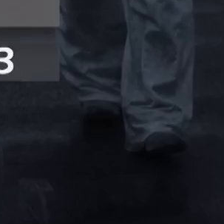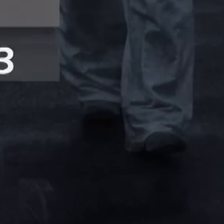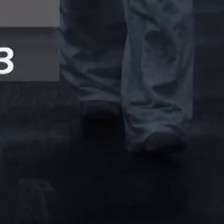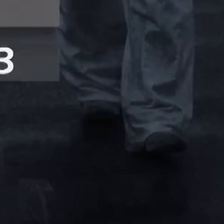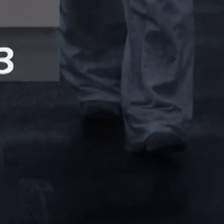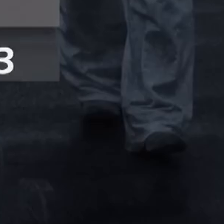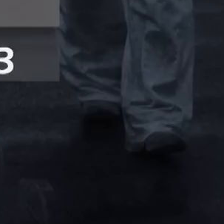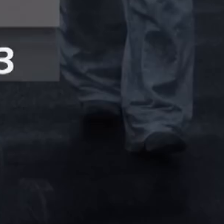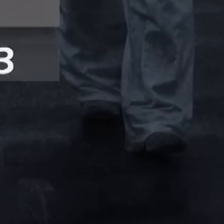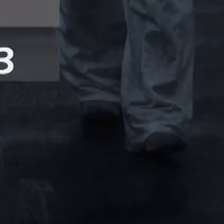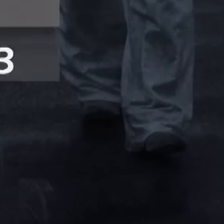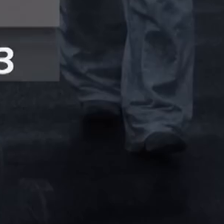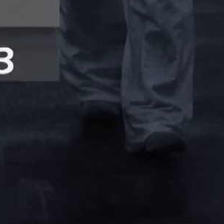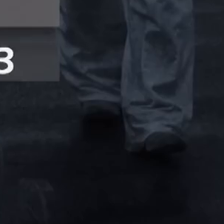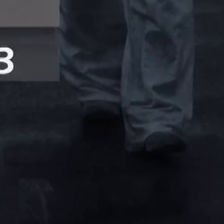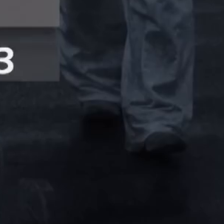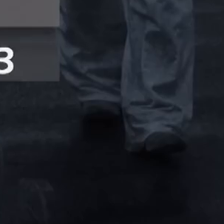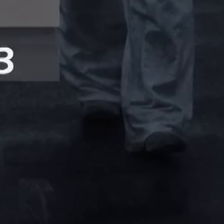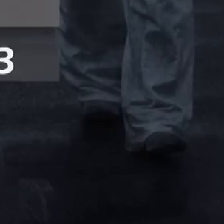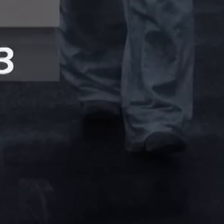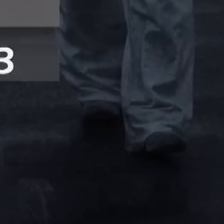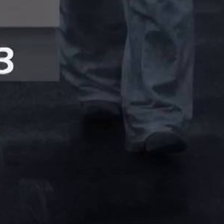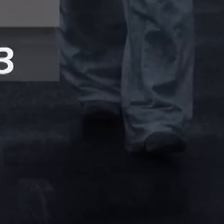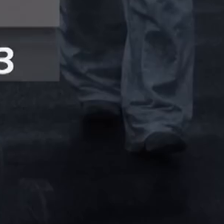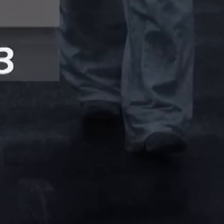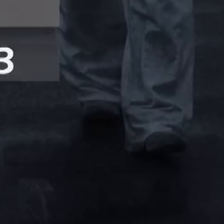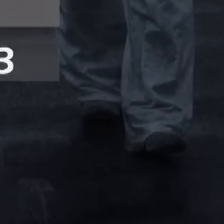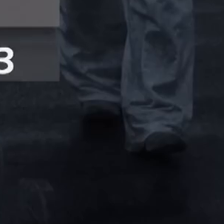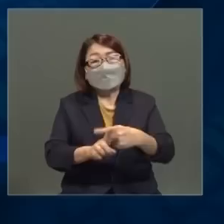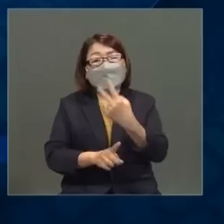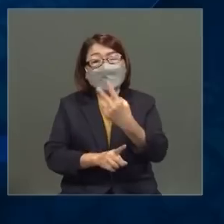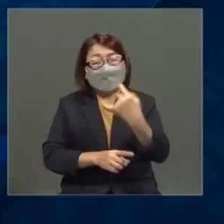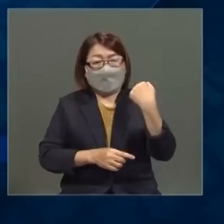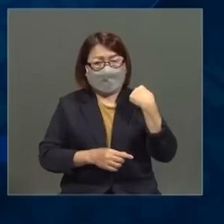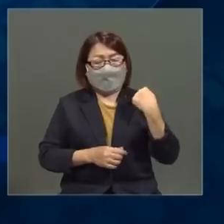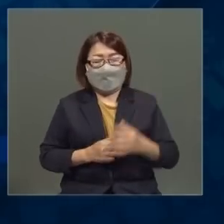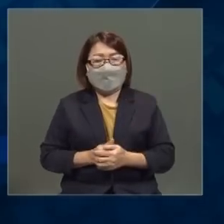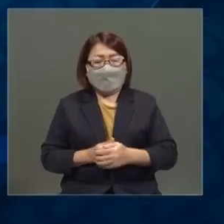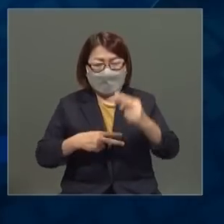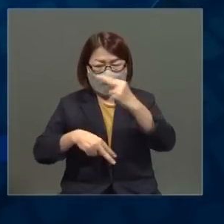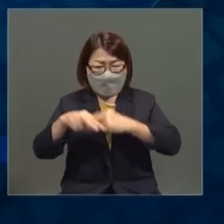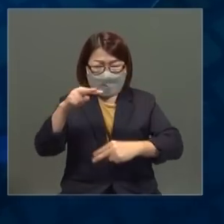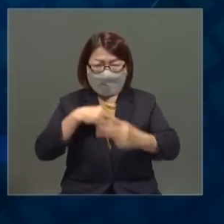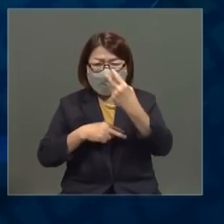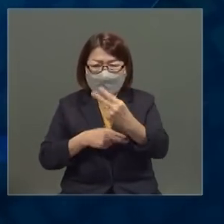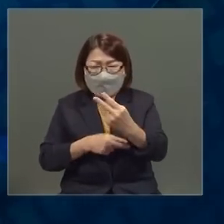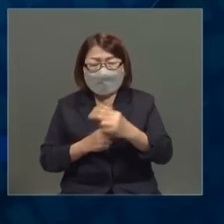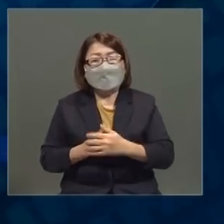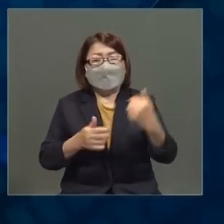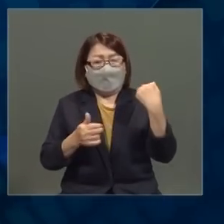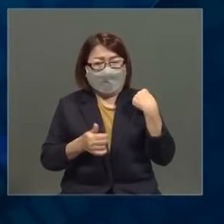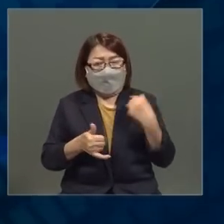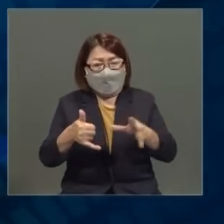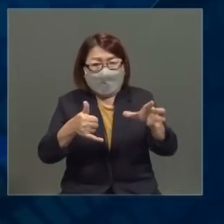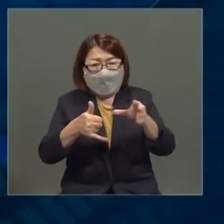นยอดสะสมอยู่ที่ 4,700 นะครับศบค.ยังมีการโฟกัสในการพบผู้ติดเชื้อภายในคลัสเตอร์โรง